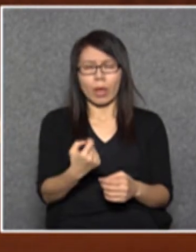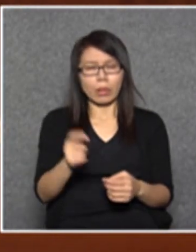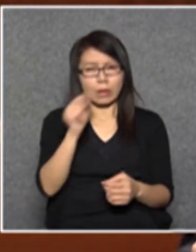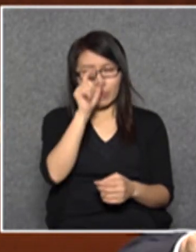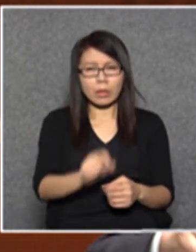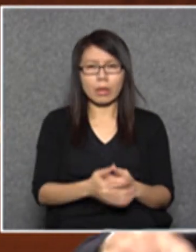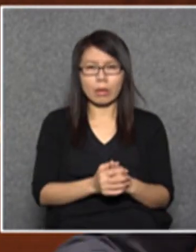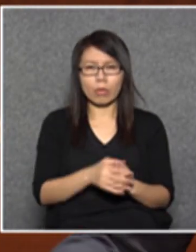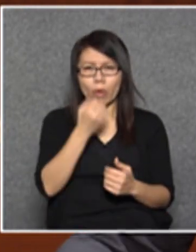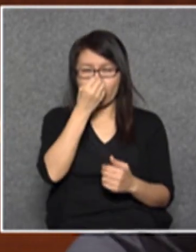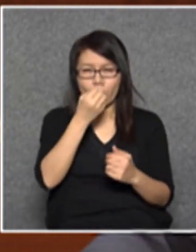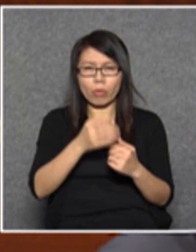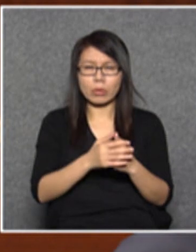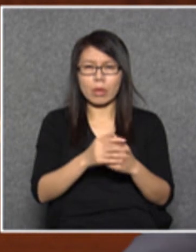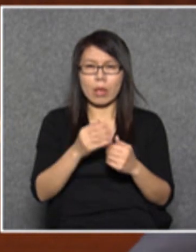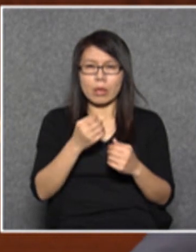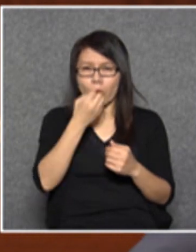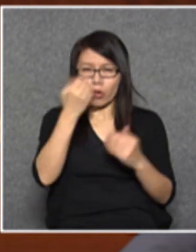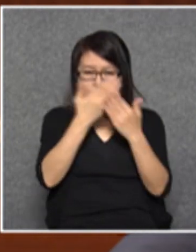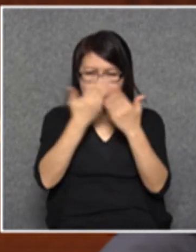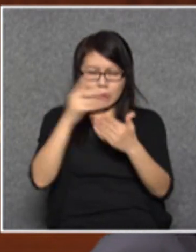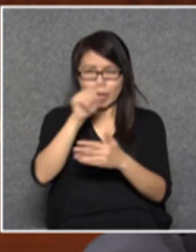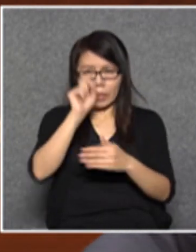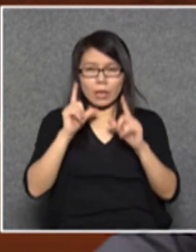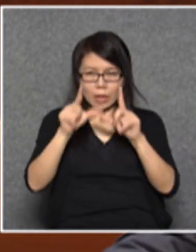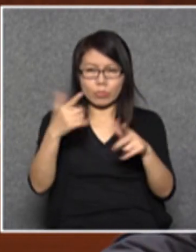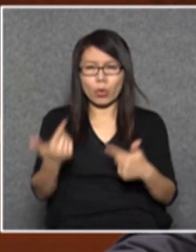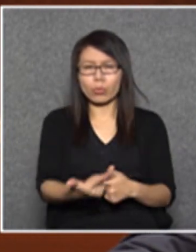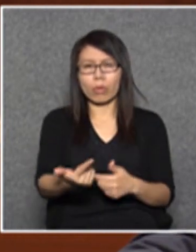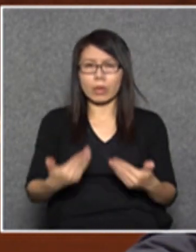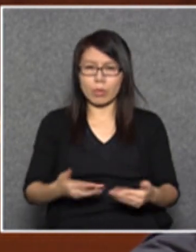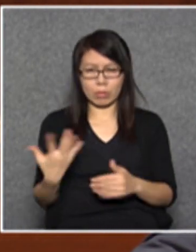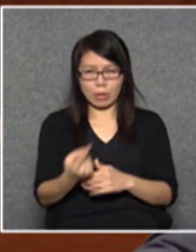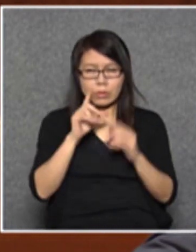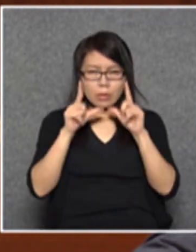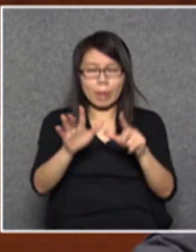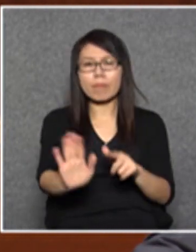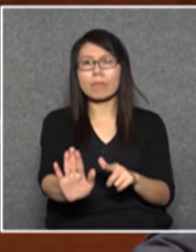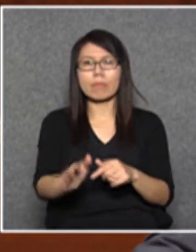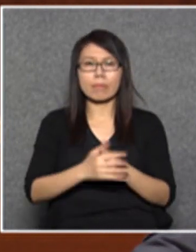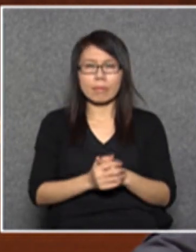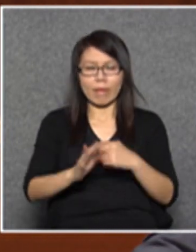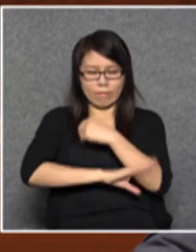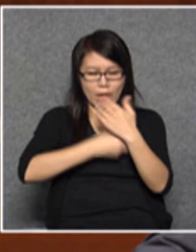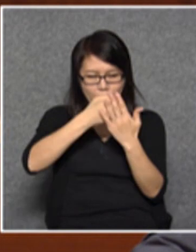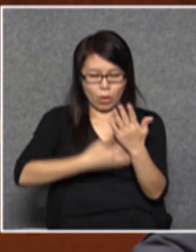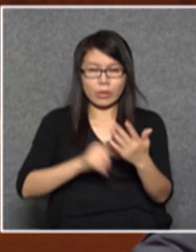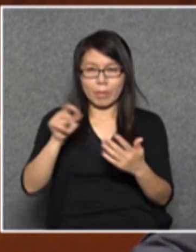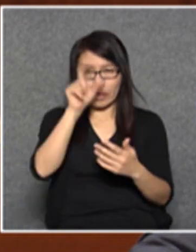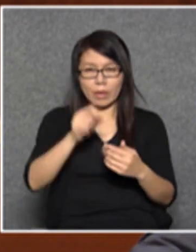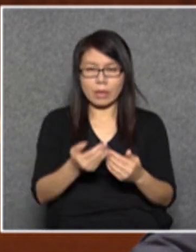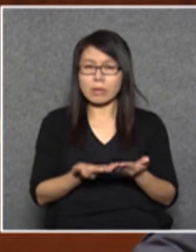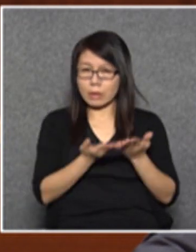港市的問題我們已經答過很多次，今次在這裡也不是第一次答，就是這個是法律問題，已經進入司法程